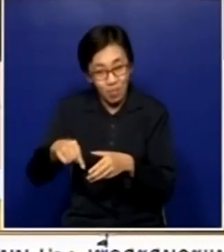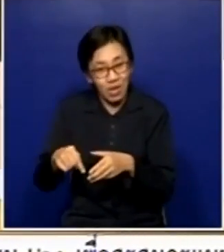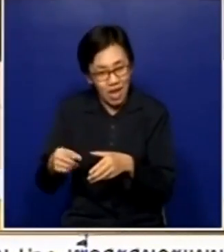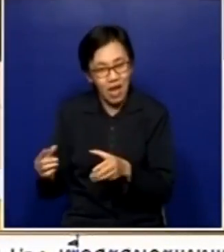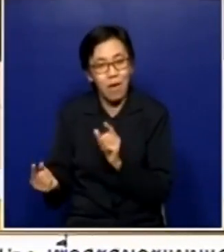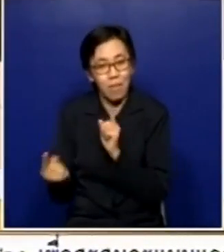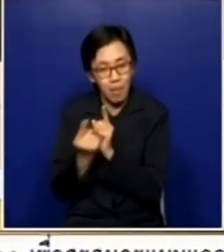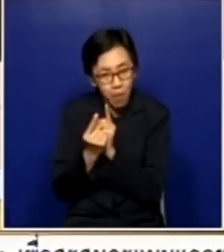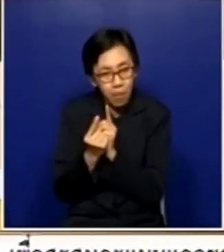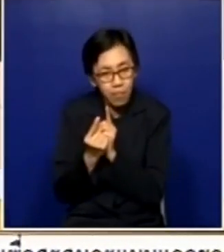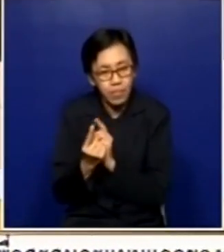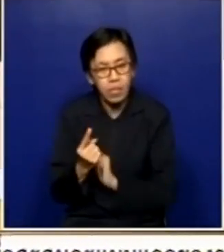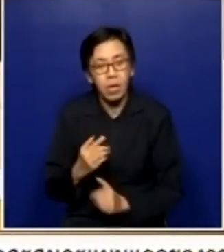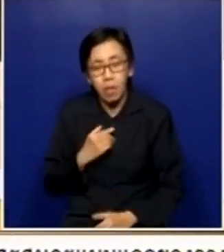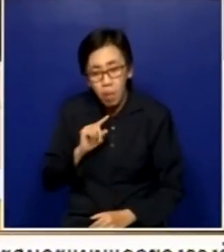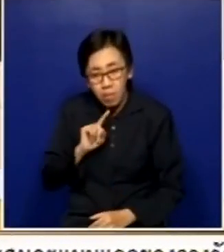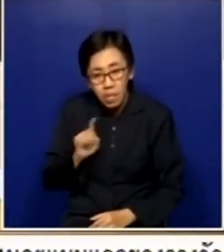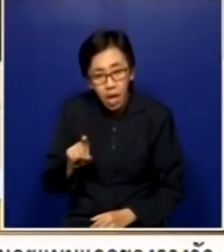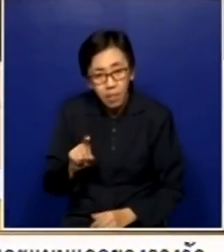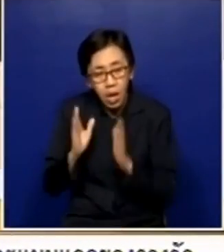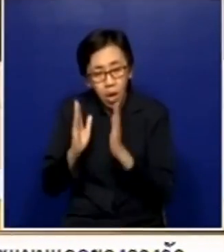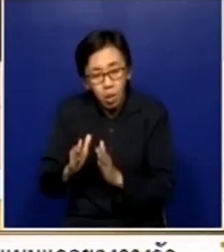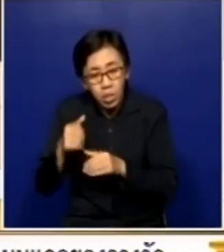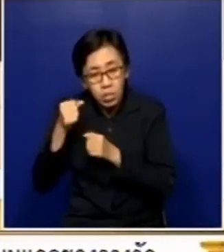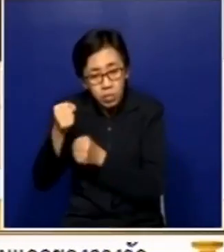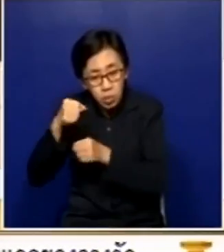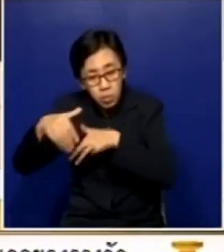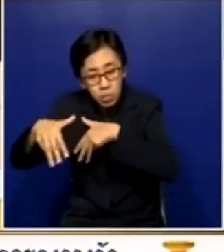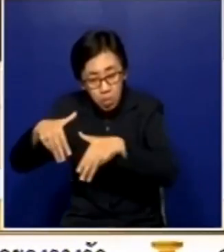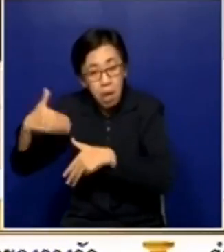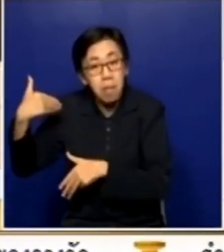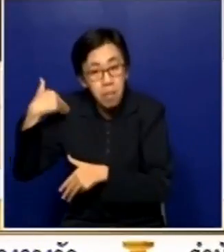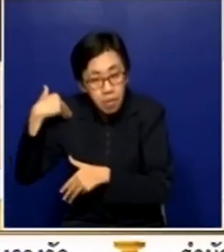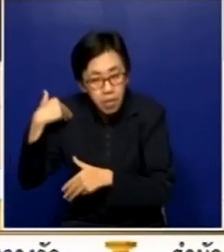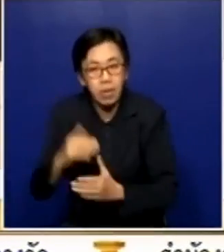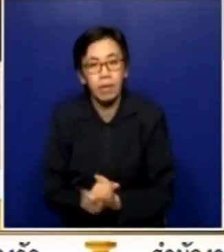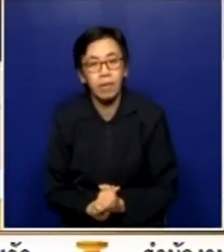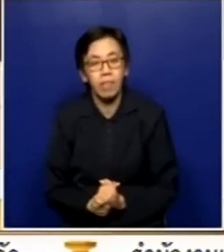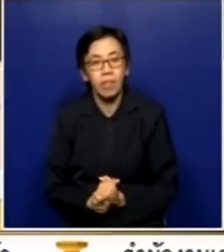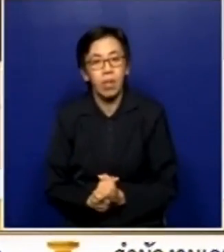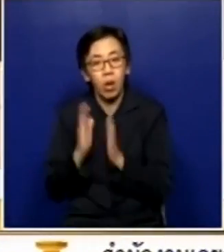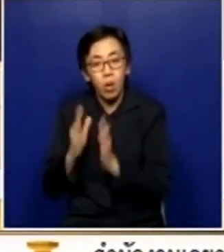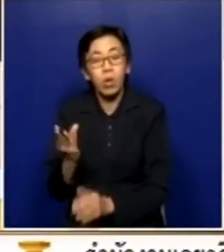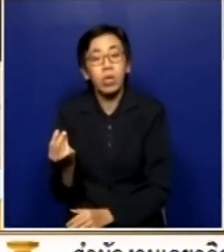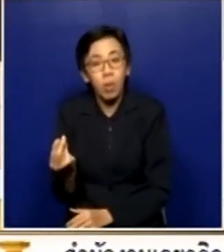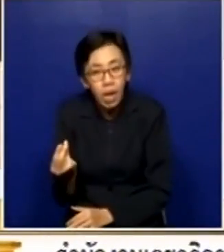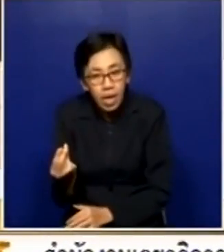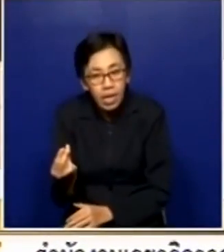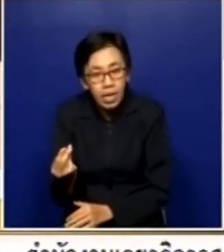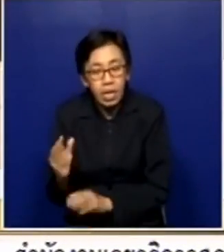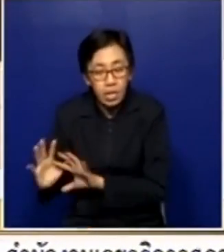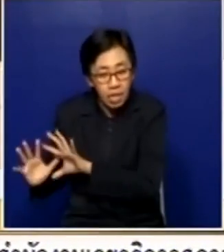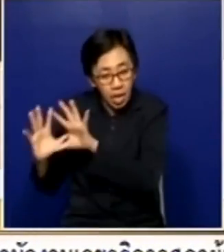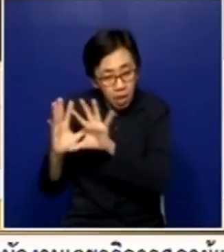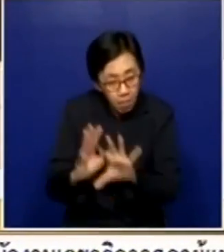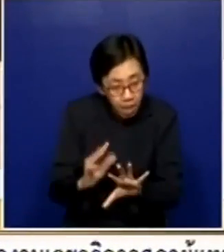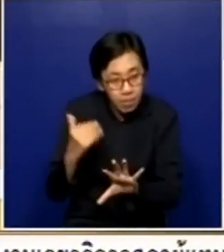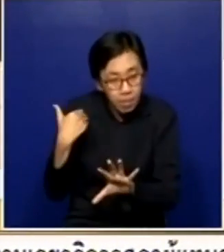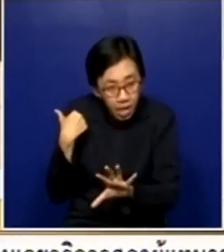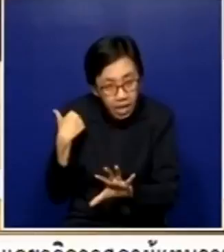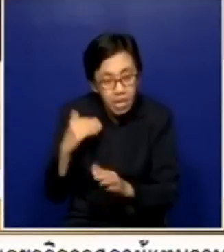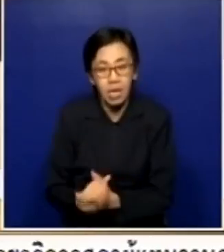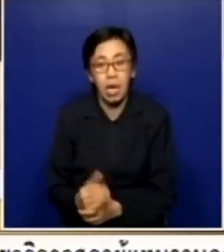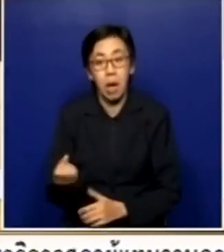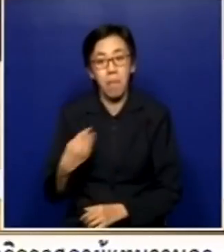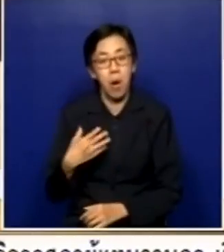ถามถึงขั้นว่าว่ามีผู้มาชุมนุมไหมจะมากี่คนจะเข้ามาดีไหมพี่จอนบอก